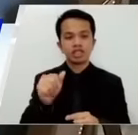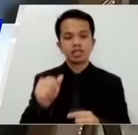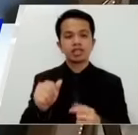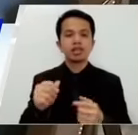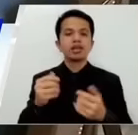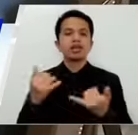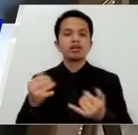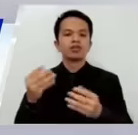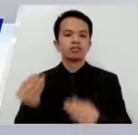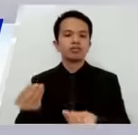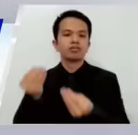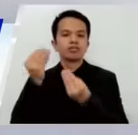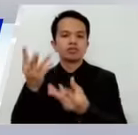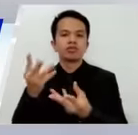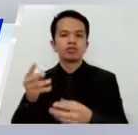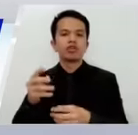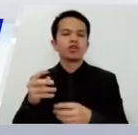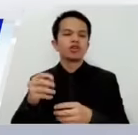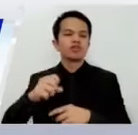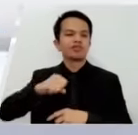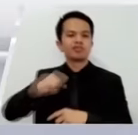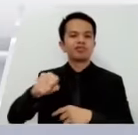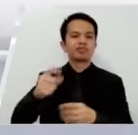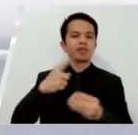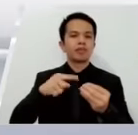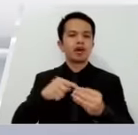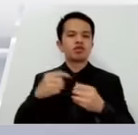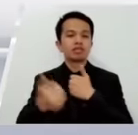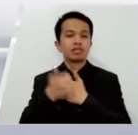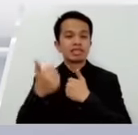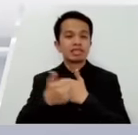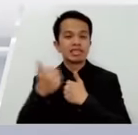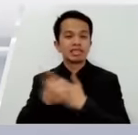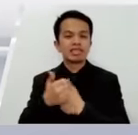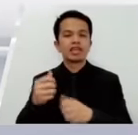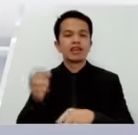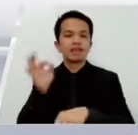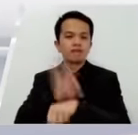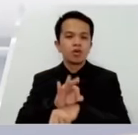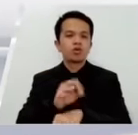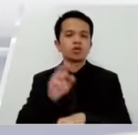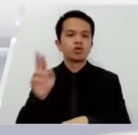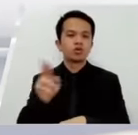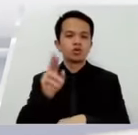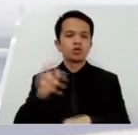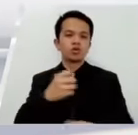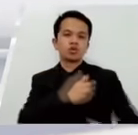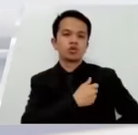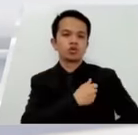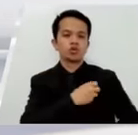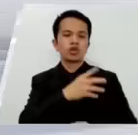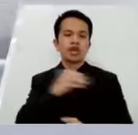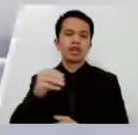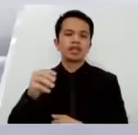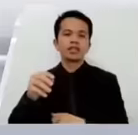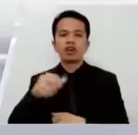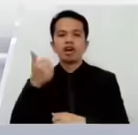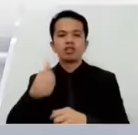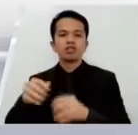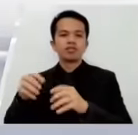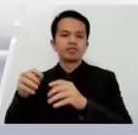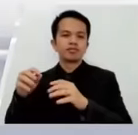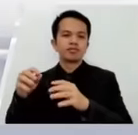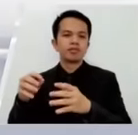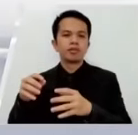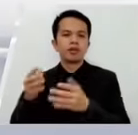tatlong lider ang pagtutol sa mapanganib at puwersahang paggamit ng Coast Guard at mga militia vessels sa South China Sea. Labis din